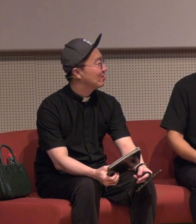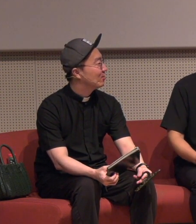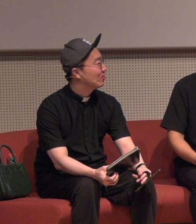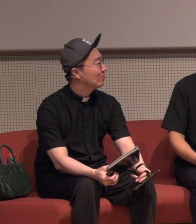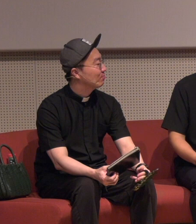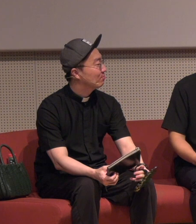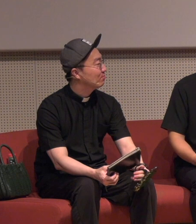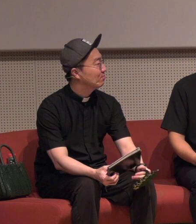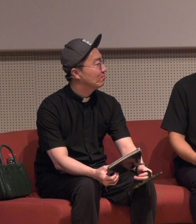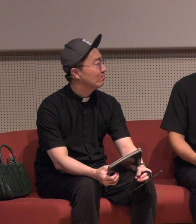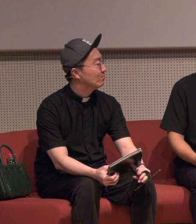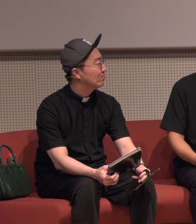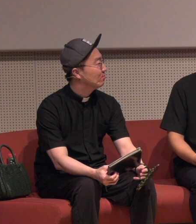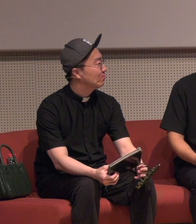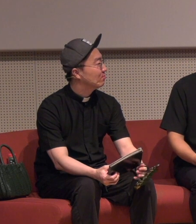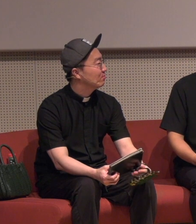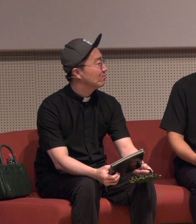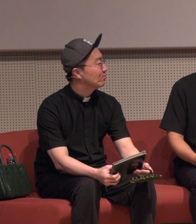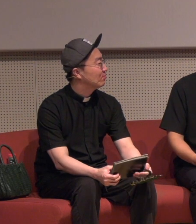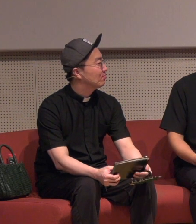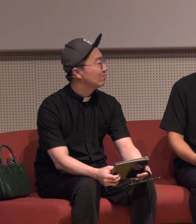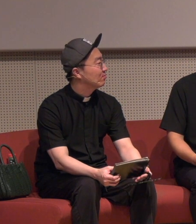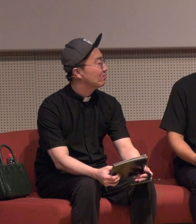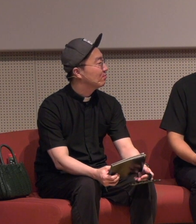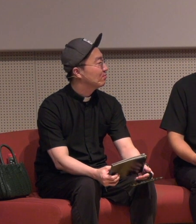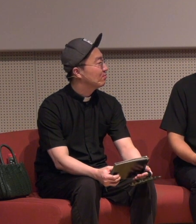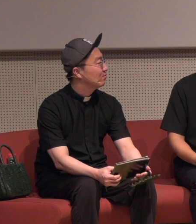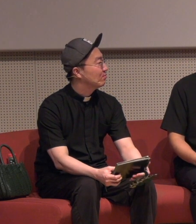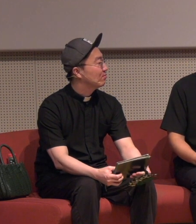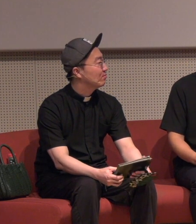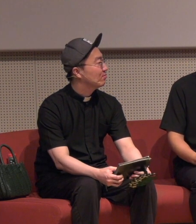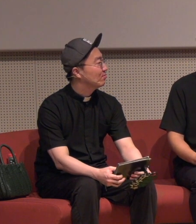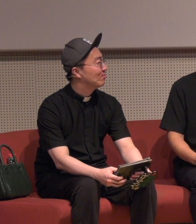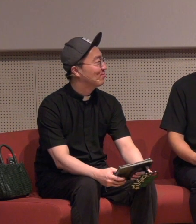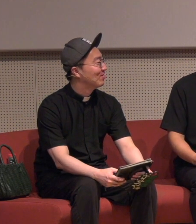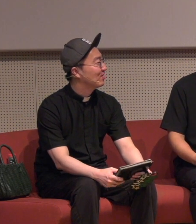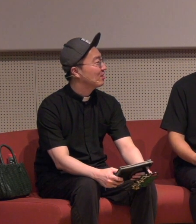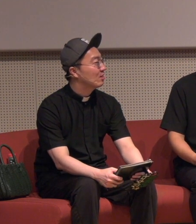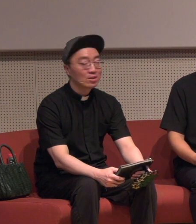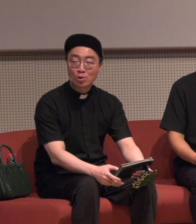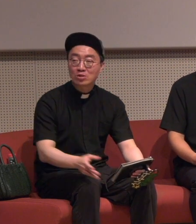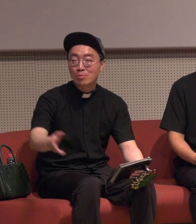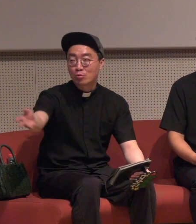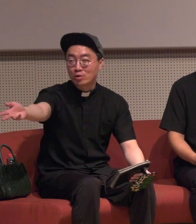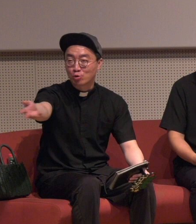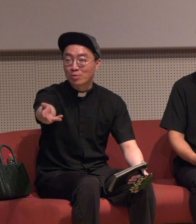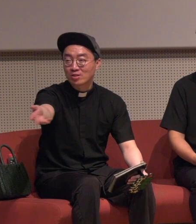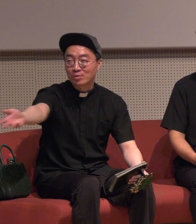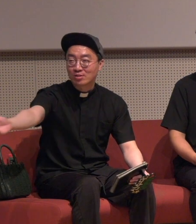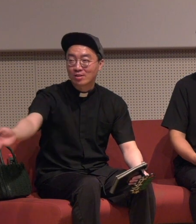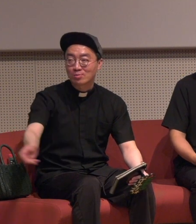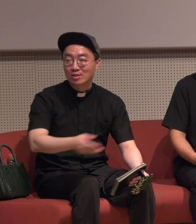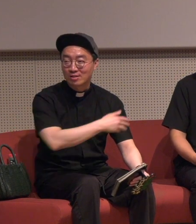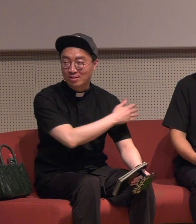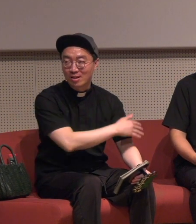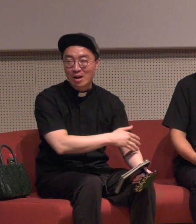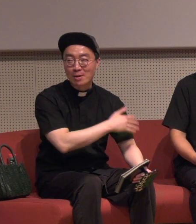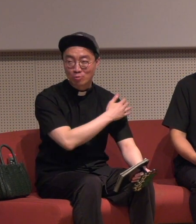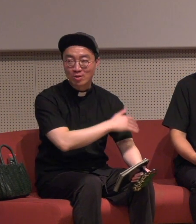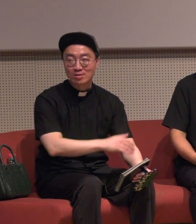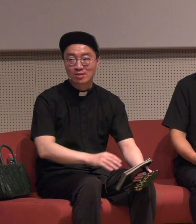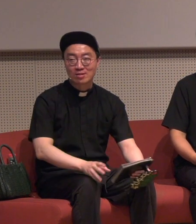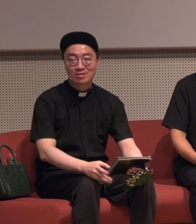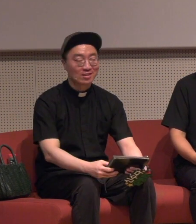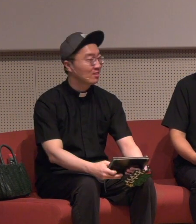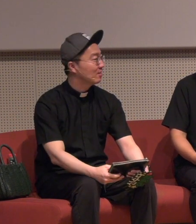굉장히 어려울 것 같아요. 그러니까요. 네. 여덟 개를 외워야 된다. 전화번호도 안 되네. 성교사도 계속 준비하시면 되겠습니다. 아, 네네. 네,